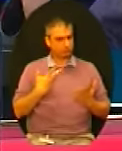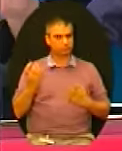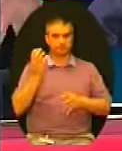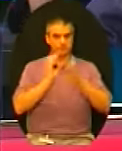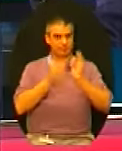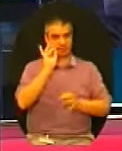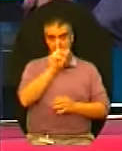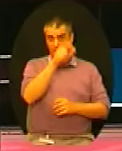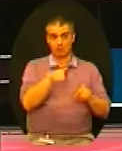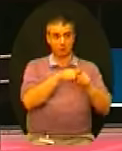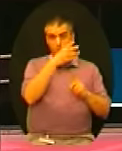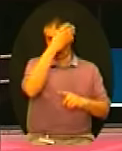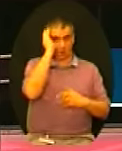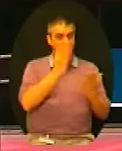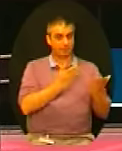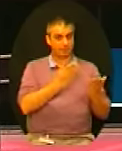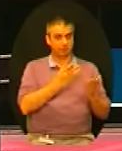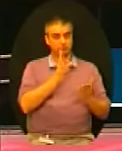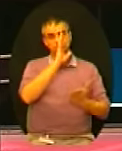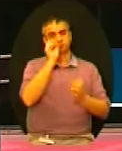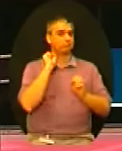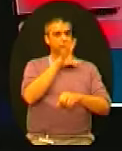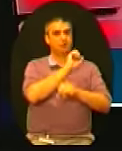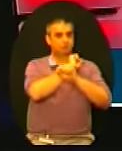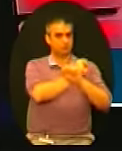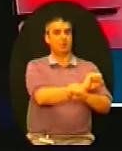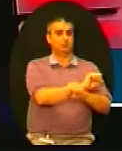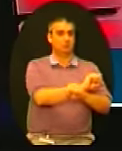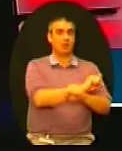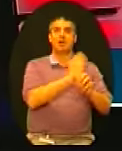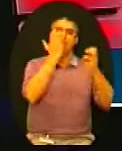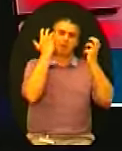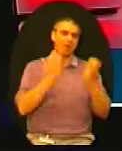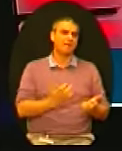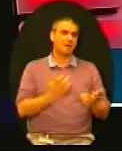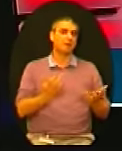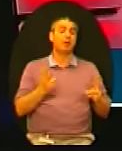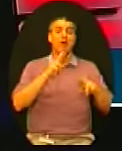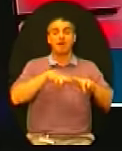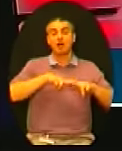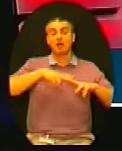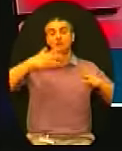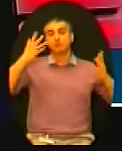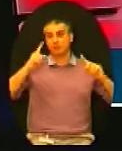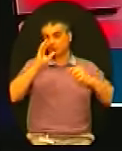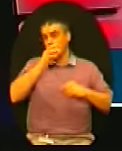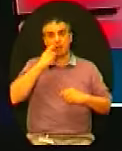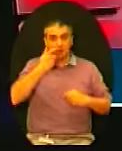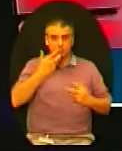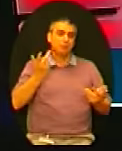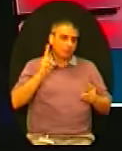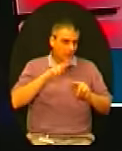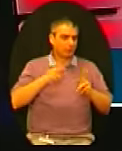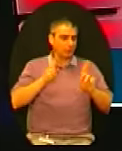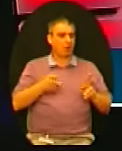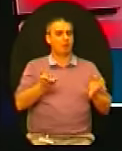להעמיד לדין אדם כמו אולמרט, לשלוח אותו לעונש מאסר כבד מנסו, ואחר כך, במקרה שנגיד של אריה דרעי, גם